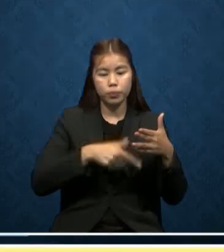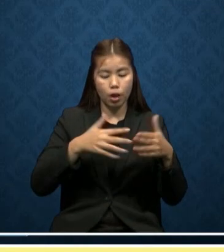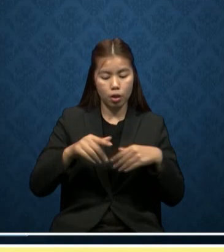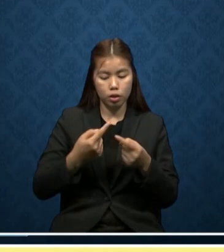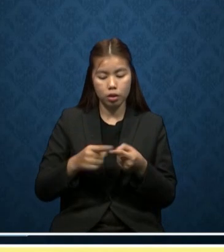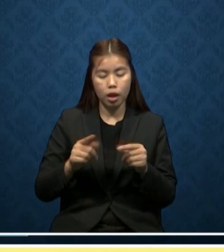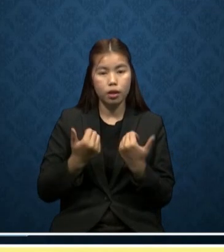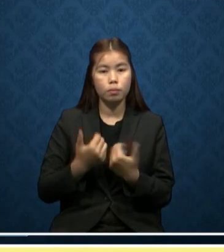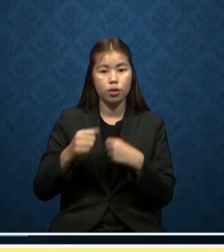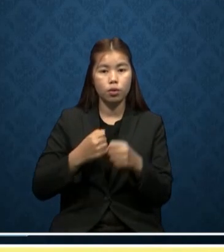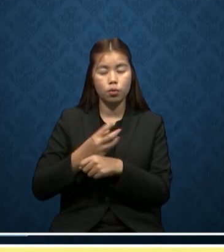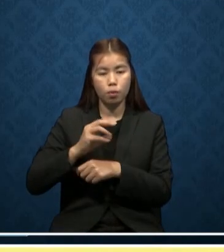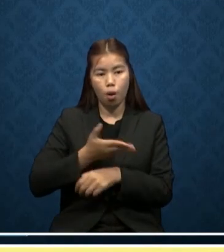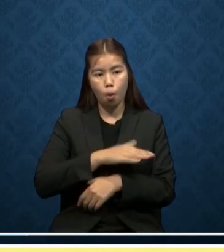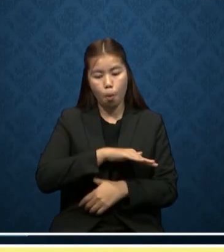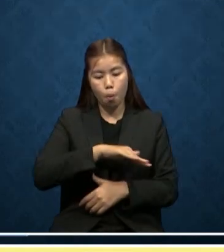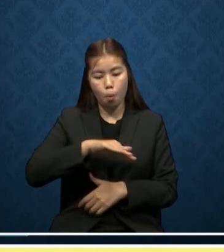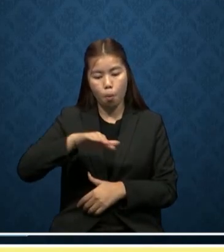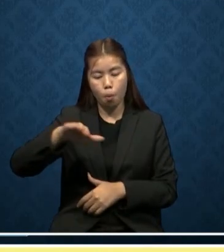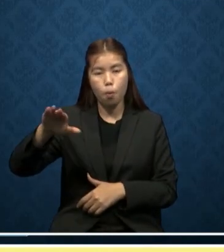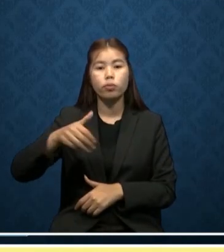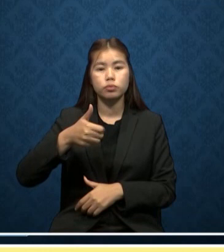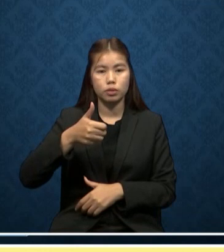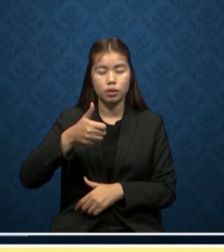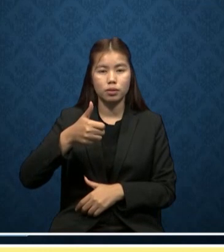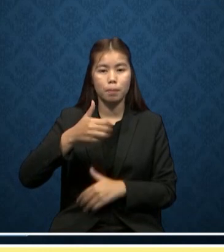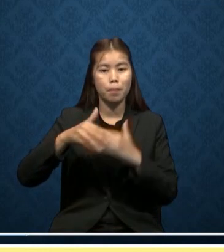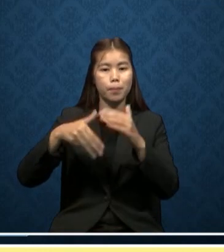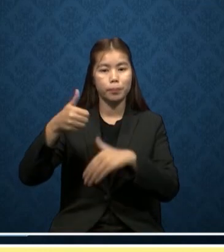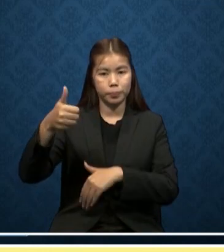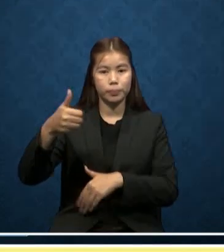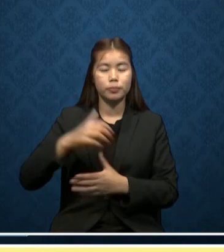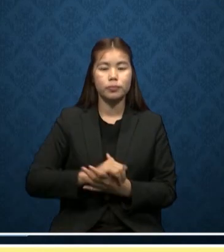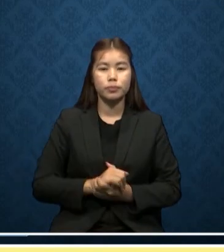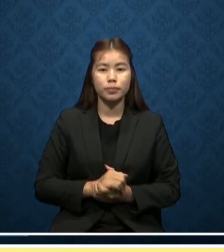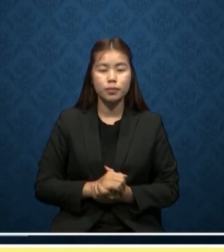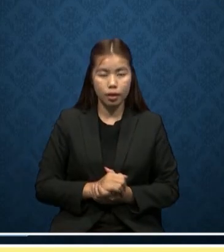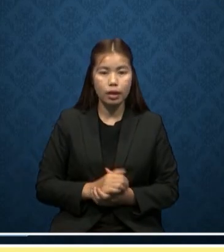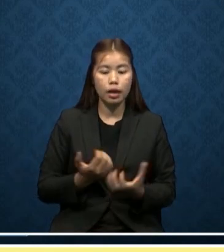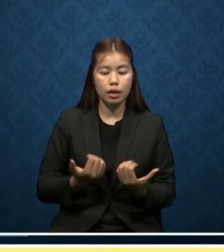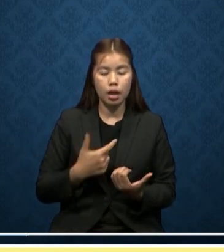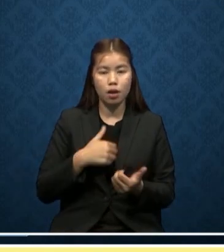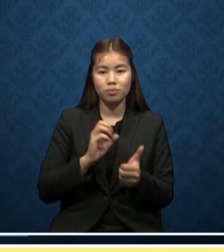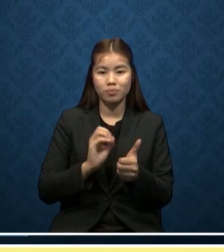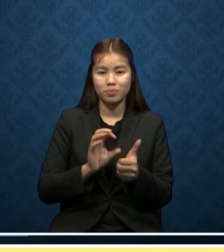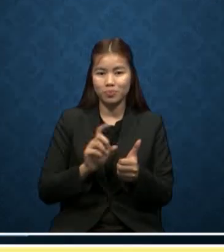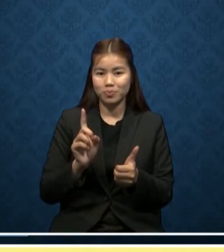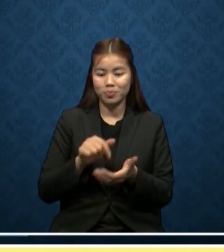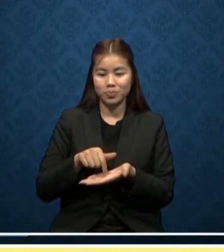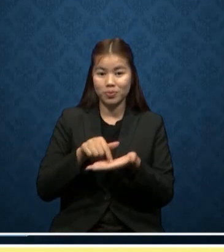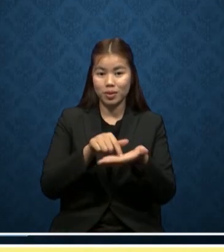เนี่ยนะมันก็ดีขึ้นนะครับเราจึงมีข้อเสนอดังนี้